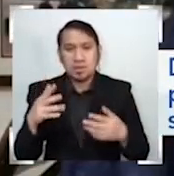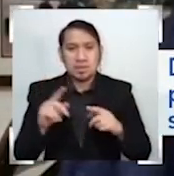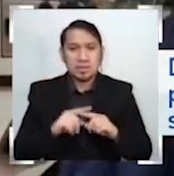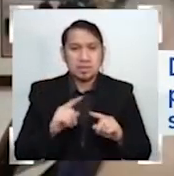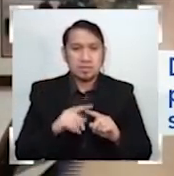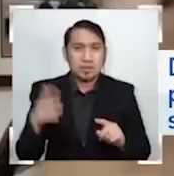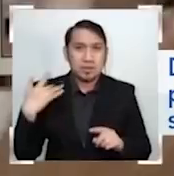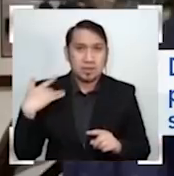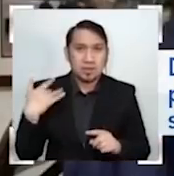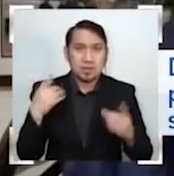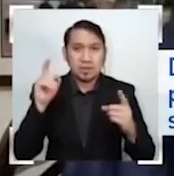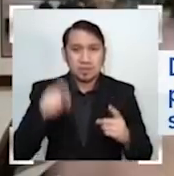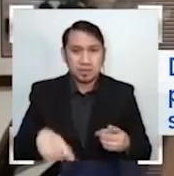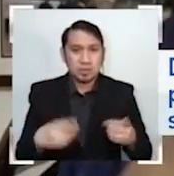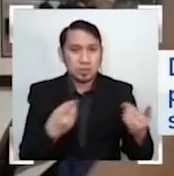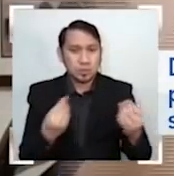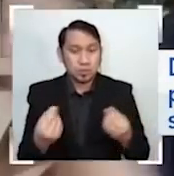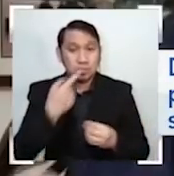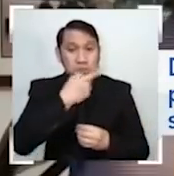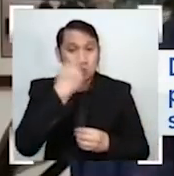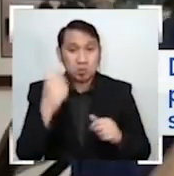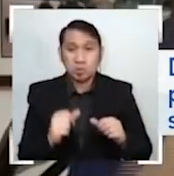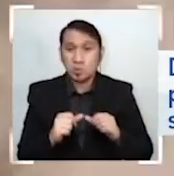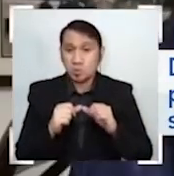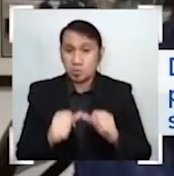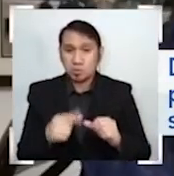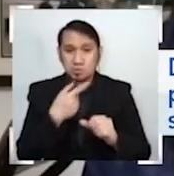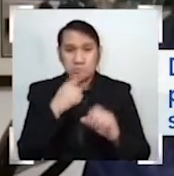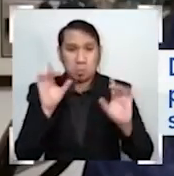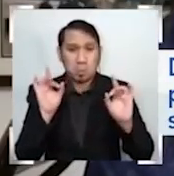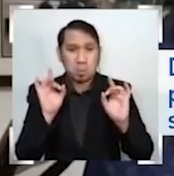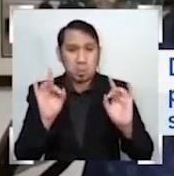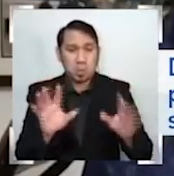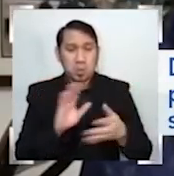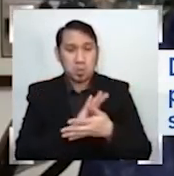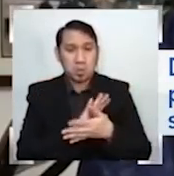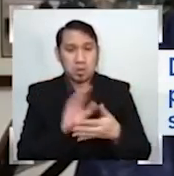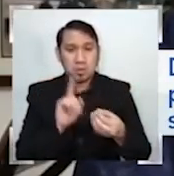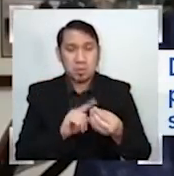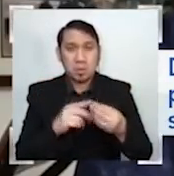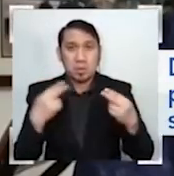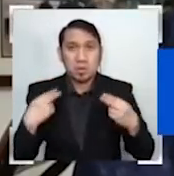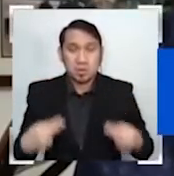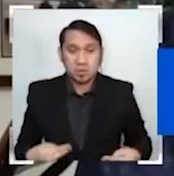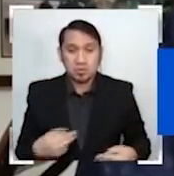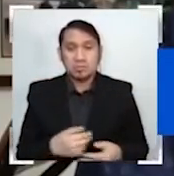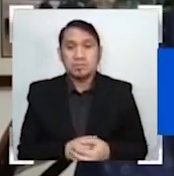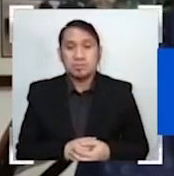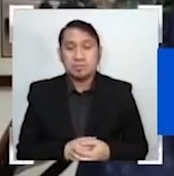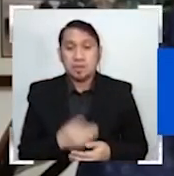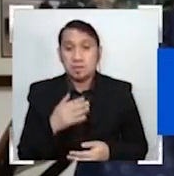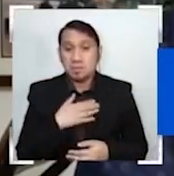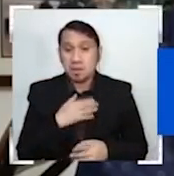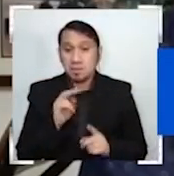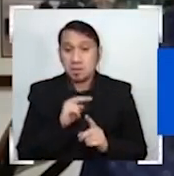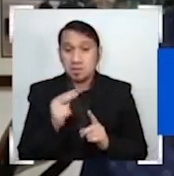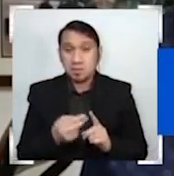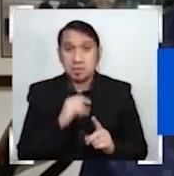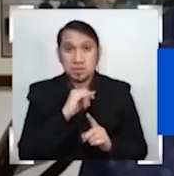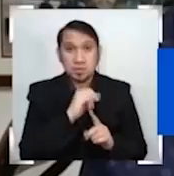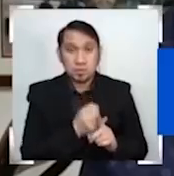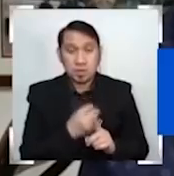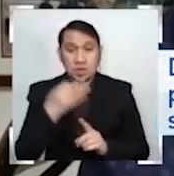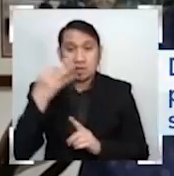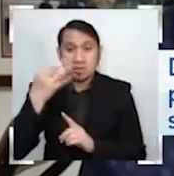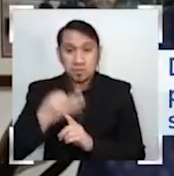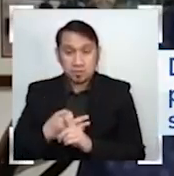ang kakailanganin dahil sa patuloy na banta ng COVID-19 sa kalusugan. Ang tingin ko, January, February,